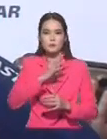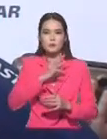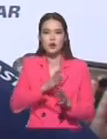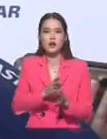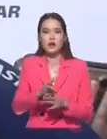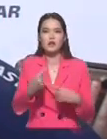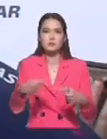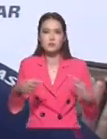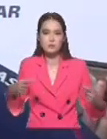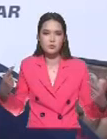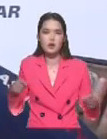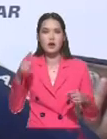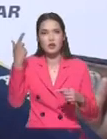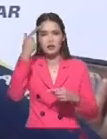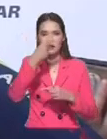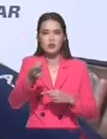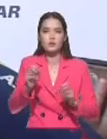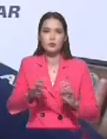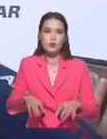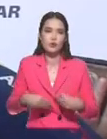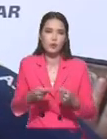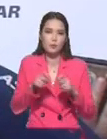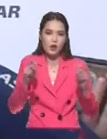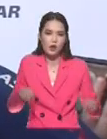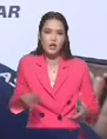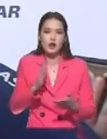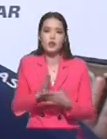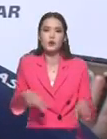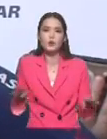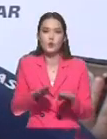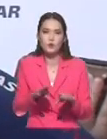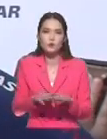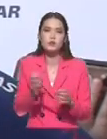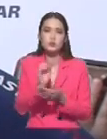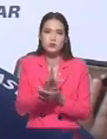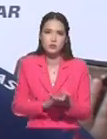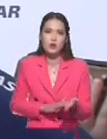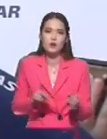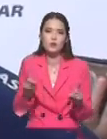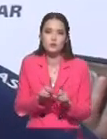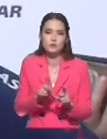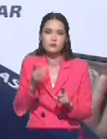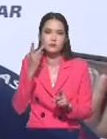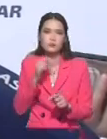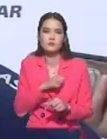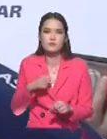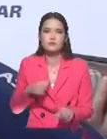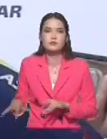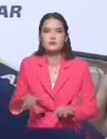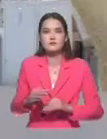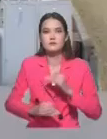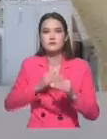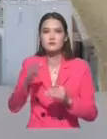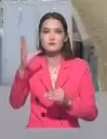да туристерді шақыруға мүмкіндік бар. Осылар арқылы таныстырсақ, олар ары қарай тағы да өздерінің ойларын ары қарай жеткізеді деген